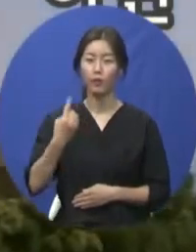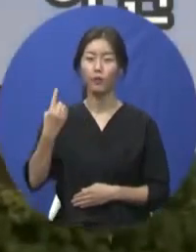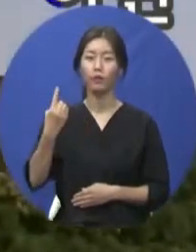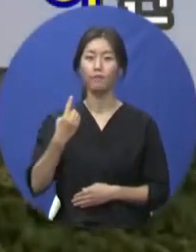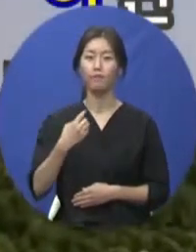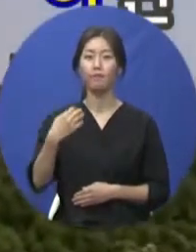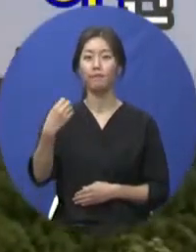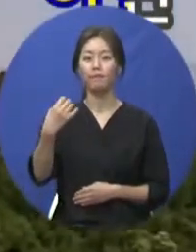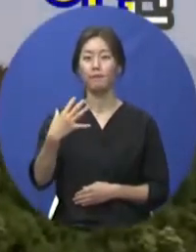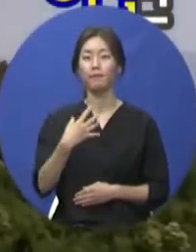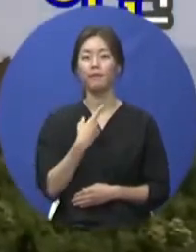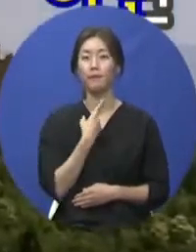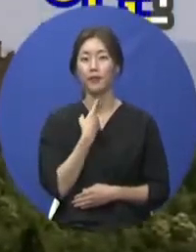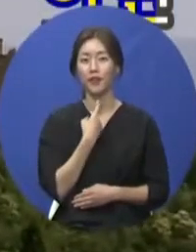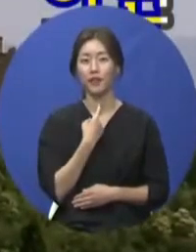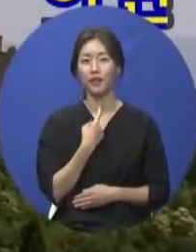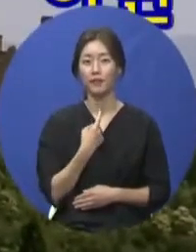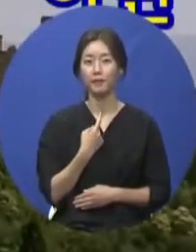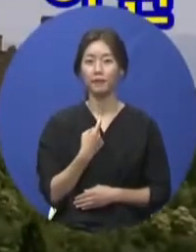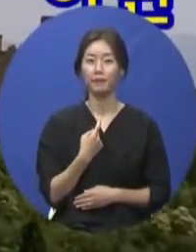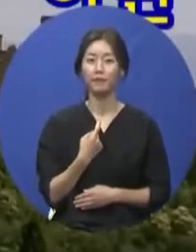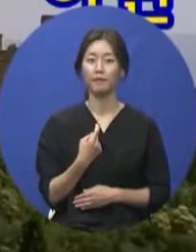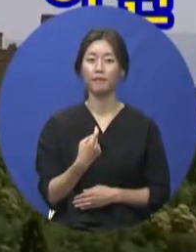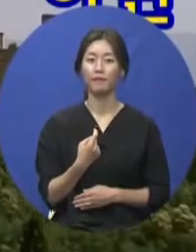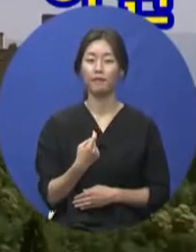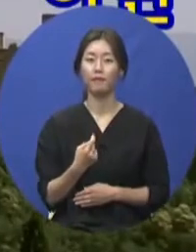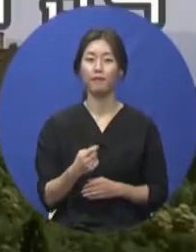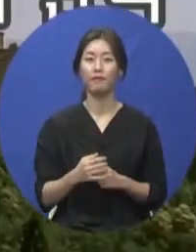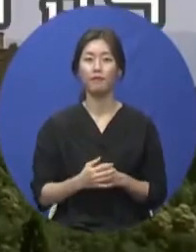찾아오라고 하던